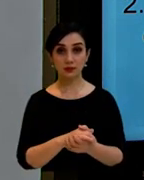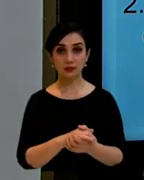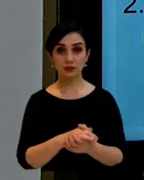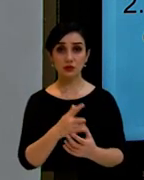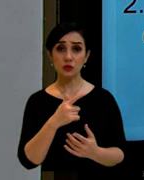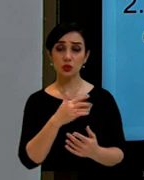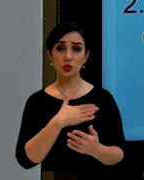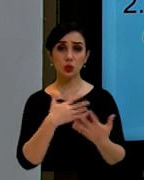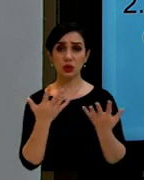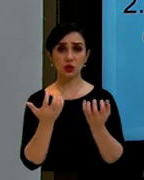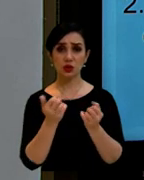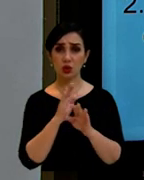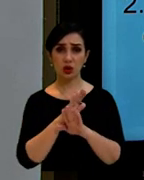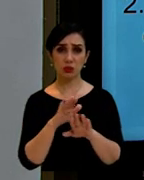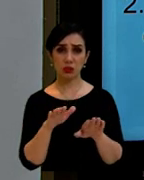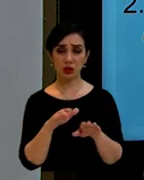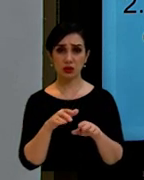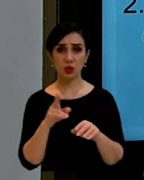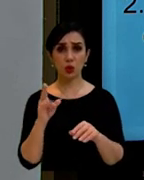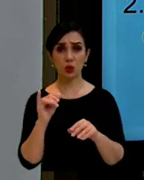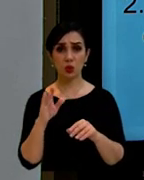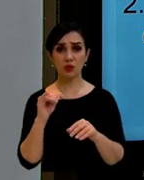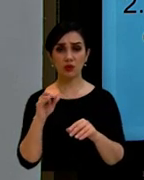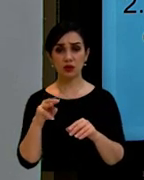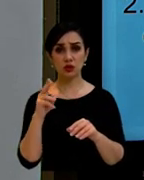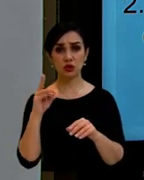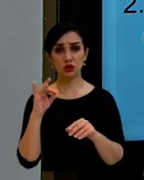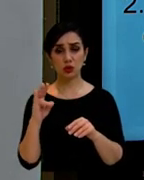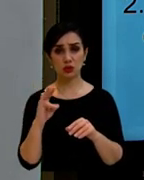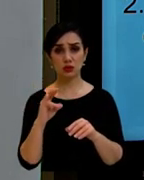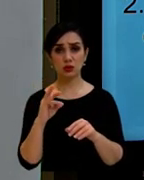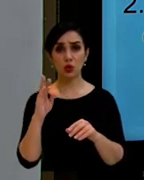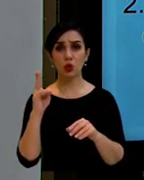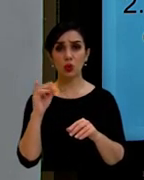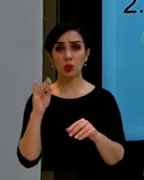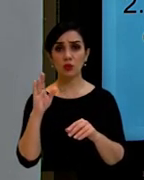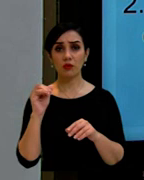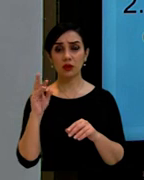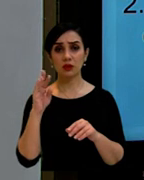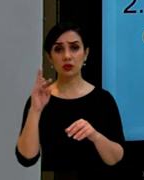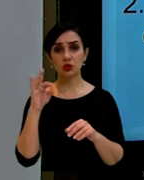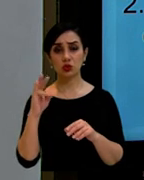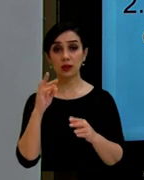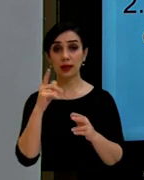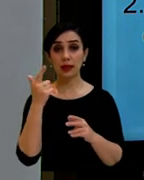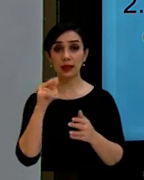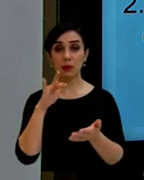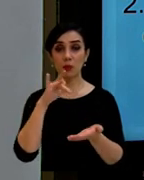Ko'lingizga olmang, iltimos qilaman sizdan, quvvatjon o'lay agar. Quvvatjon gapning o'rtasida